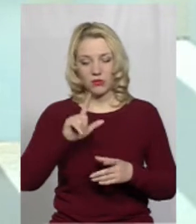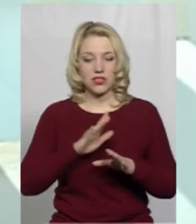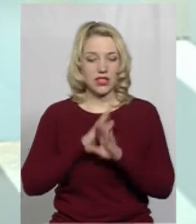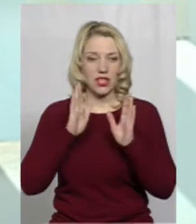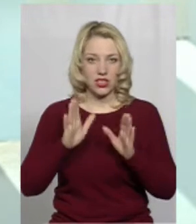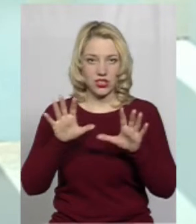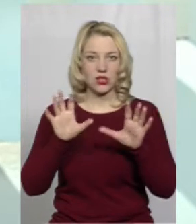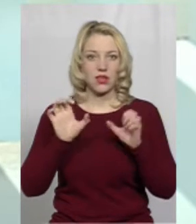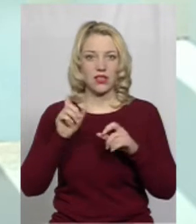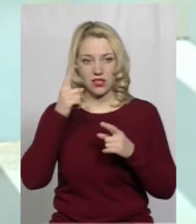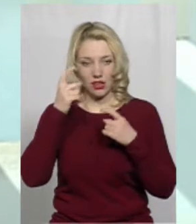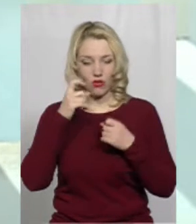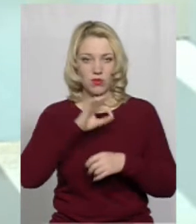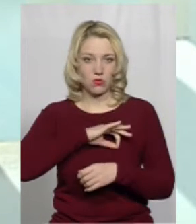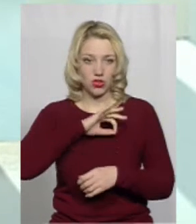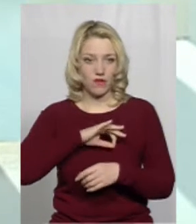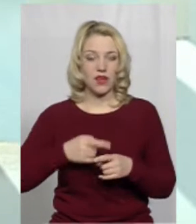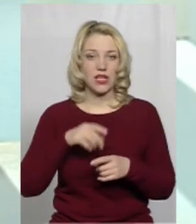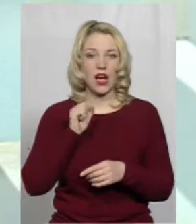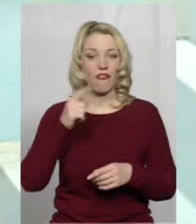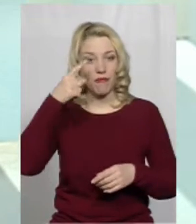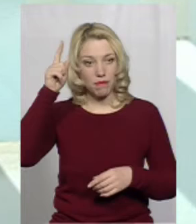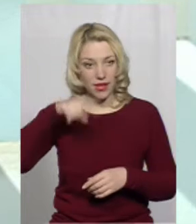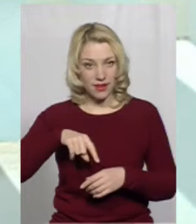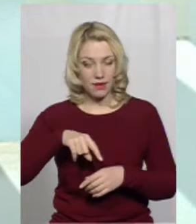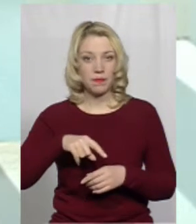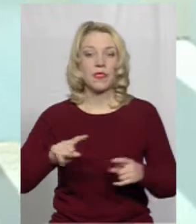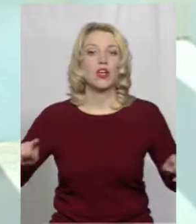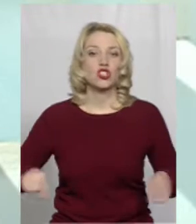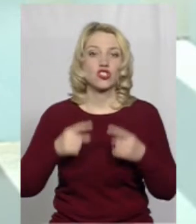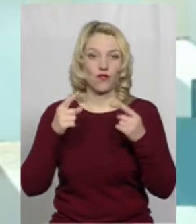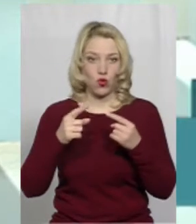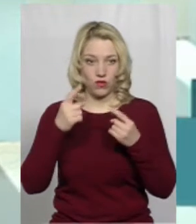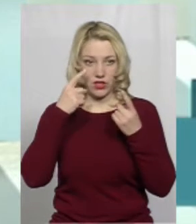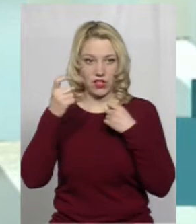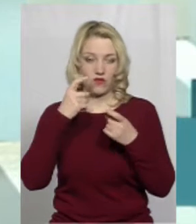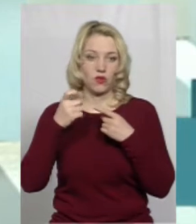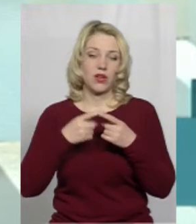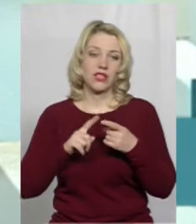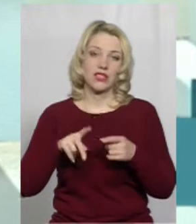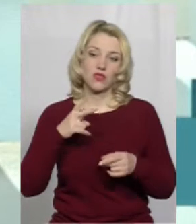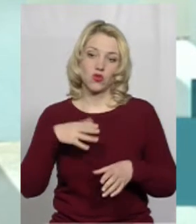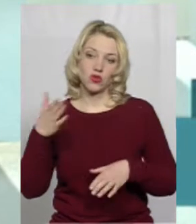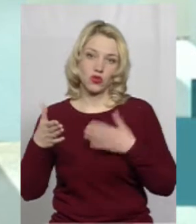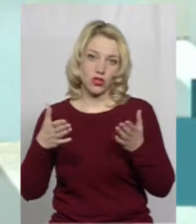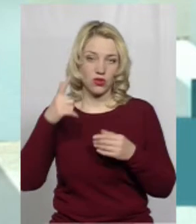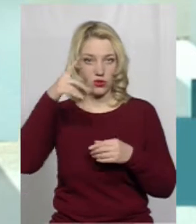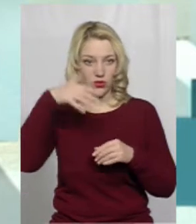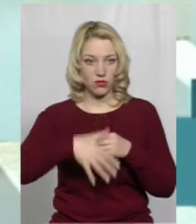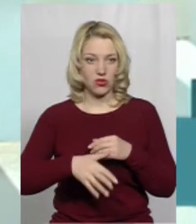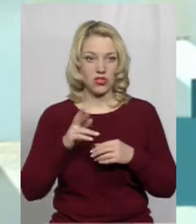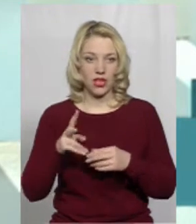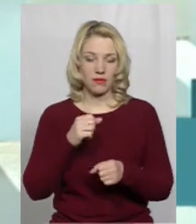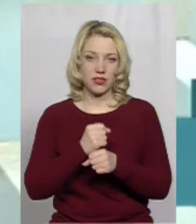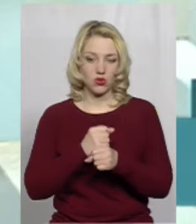сприйняття інформації, її споживання. Це вміння створювати інформацію, тобто з двох сторін, розуміючи, як